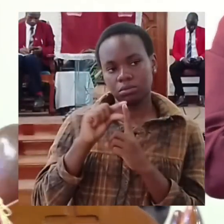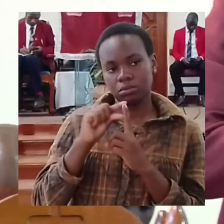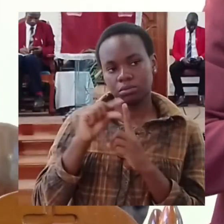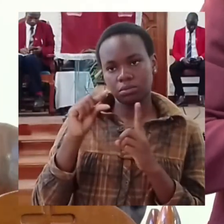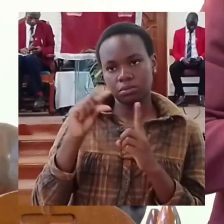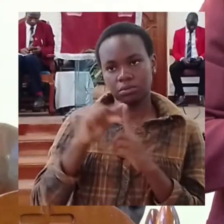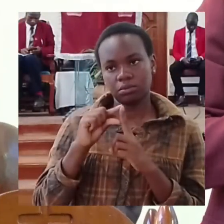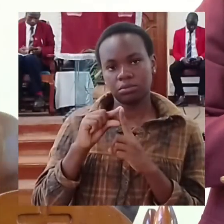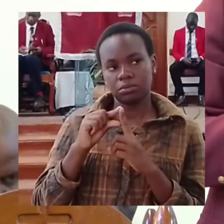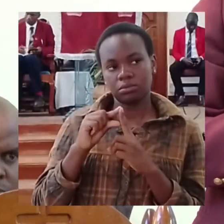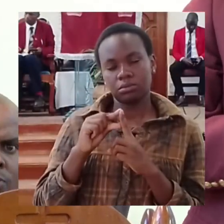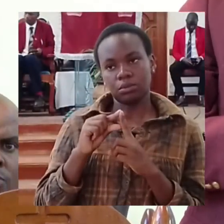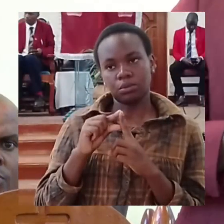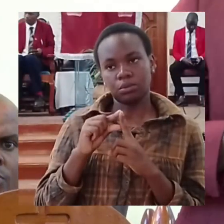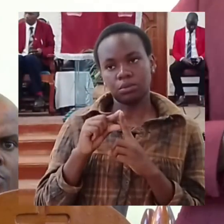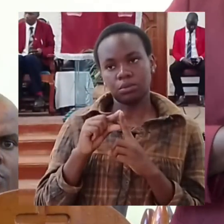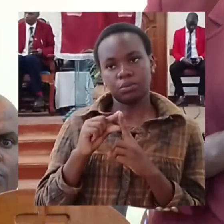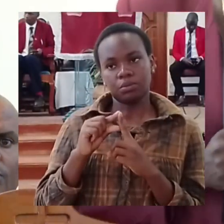namba